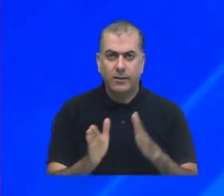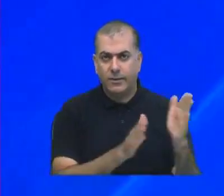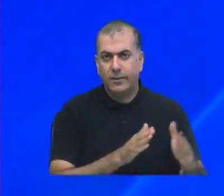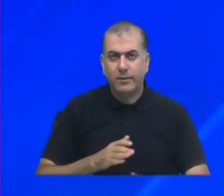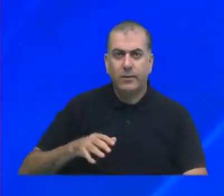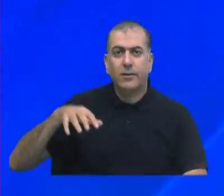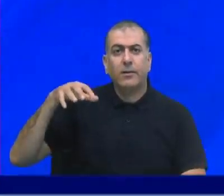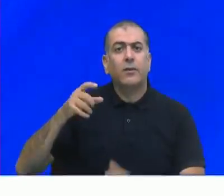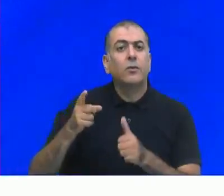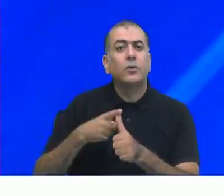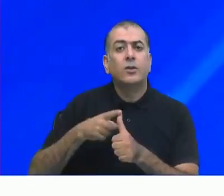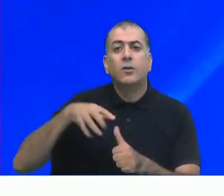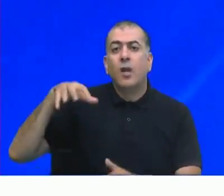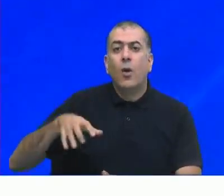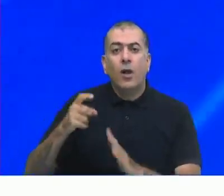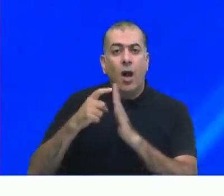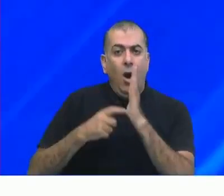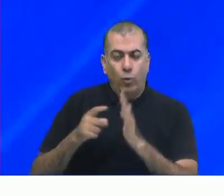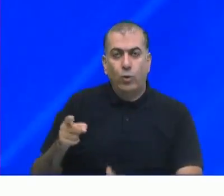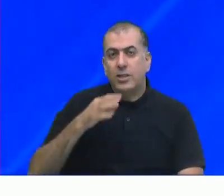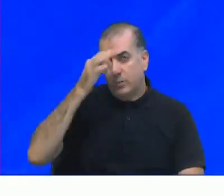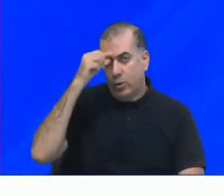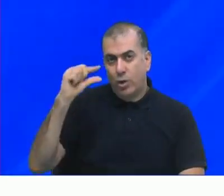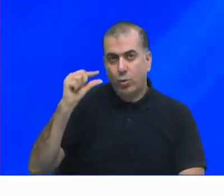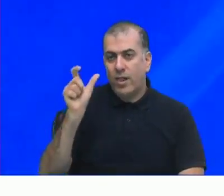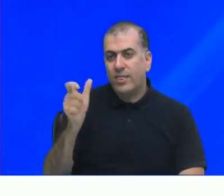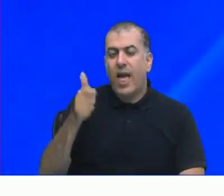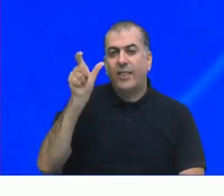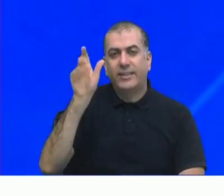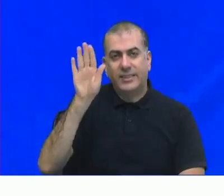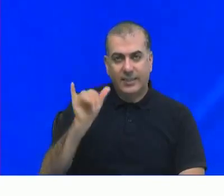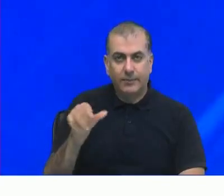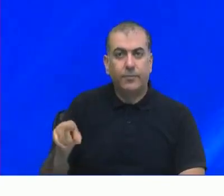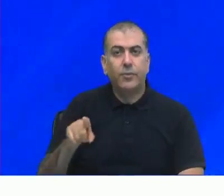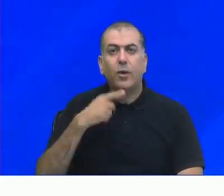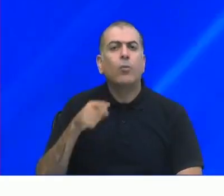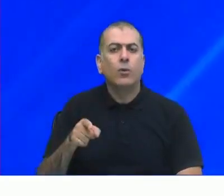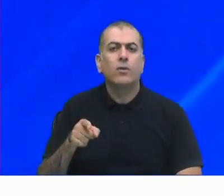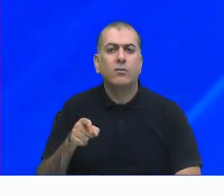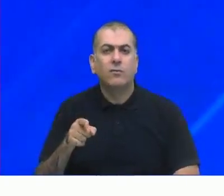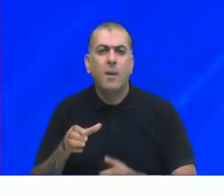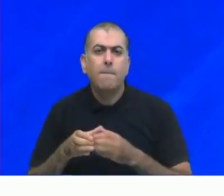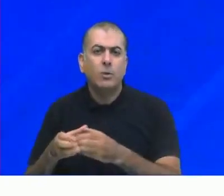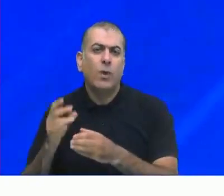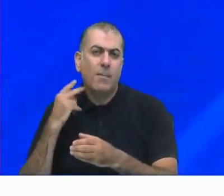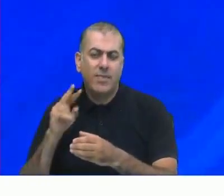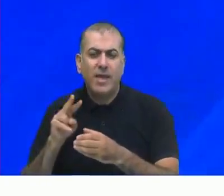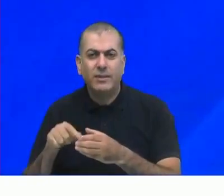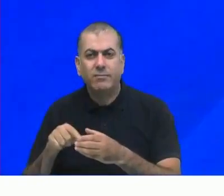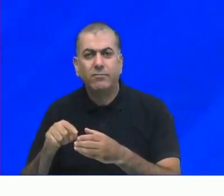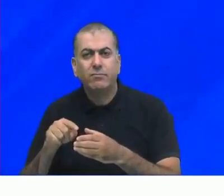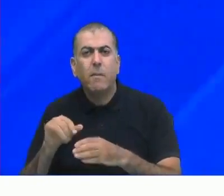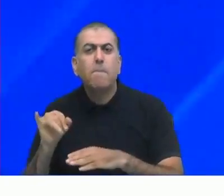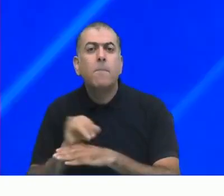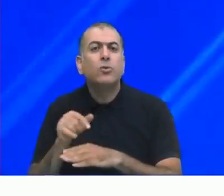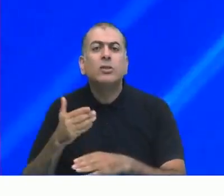رعت وزيره الدوله للشؤون القانونيه الدكتوره نانسي نمرقه فعاليات حفل المجموعات الثانيه من دراسات تقييم الاثر ويعمل